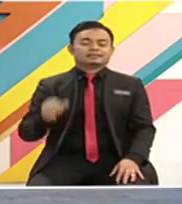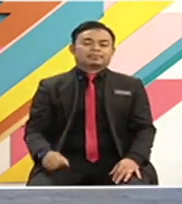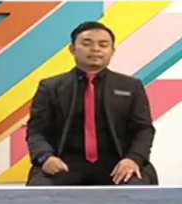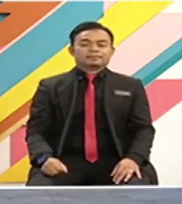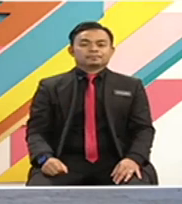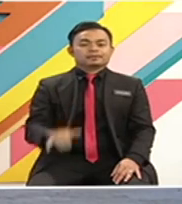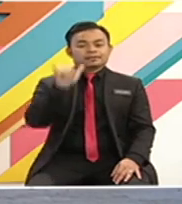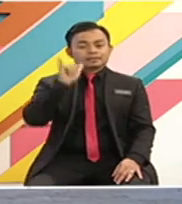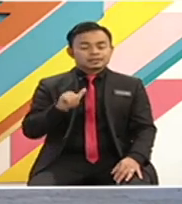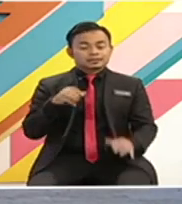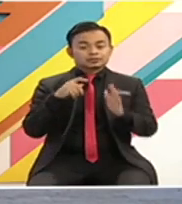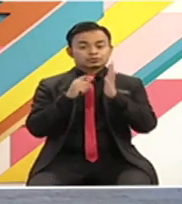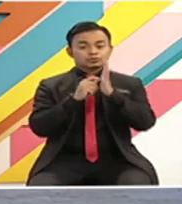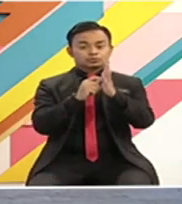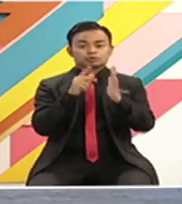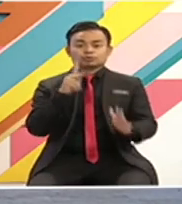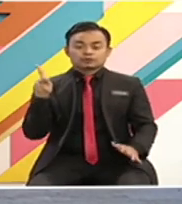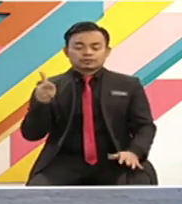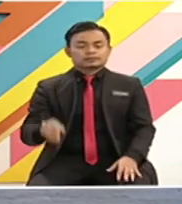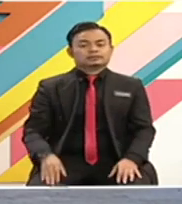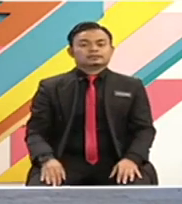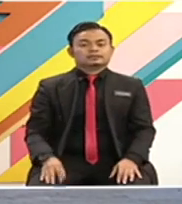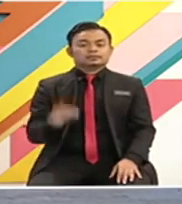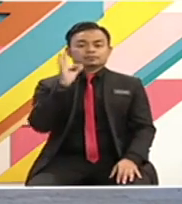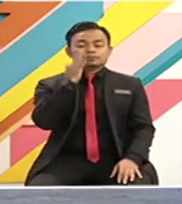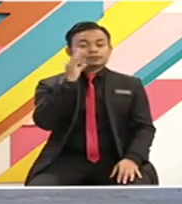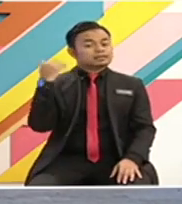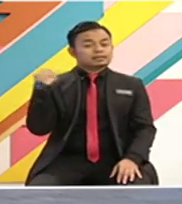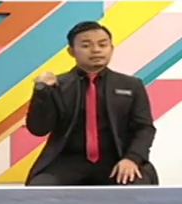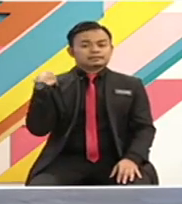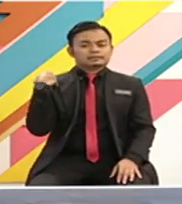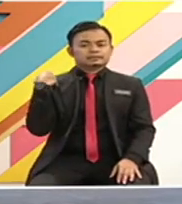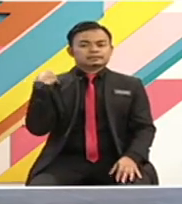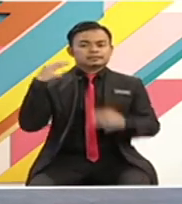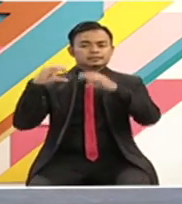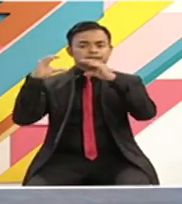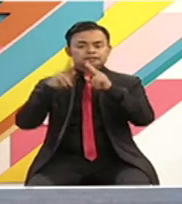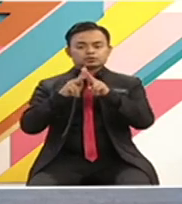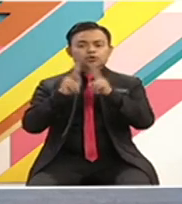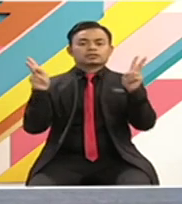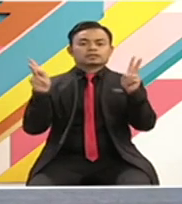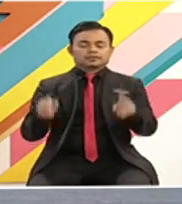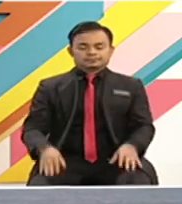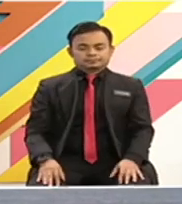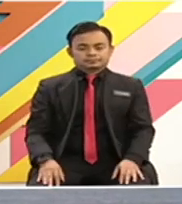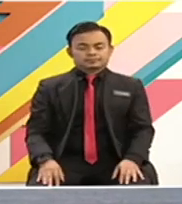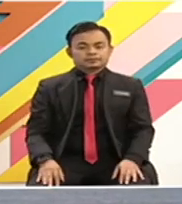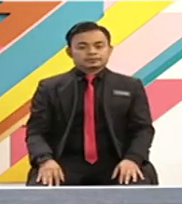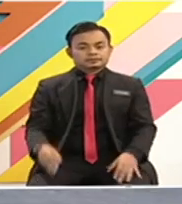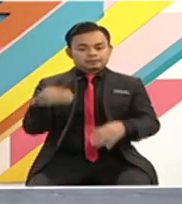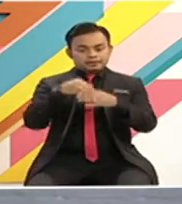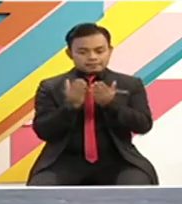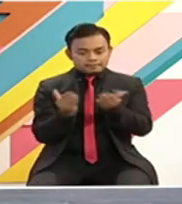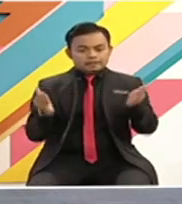menunjukkan bahwa gubahan bahan ini mempunyai ciri kontra nya ah sebabnya kita tengok dalam satu